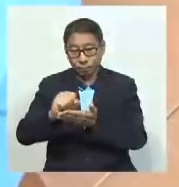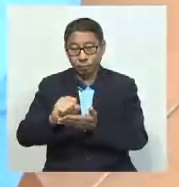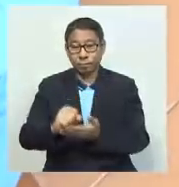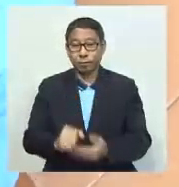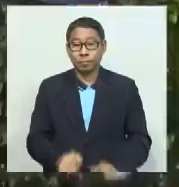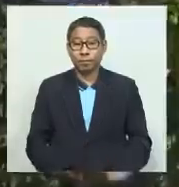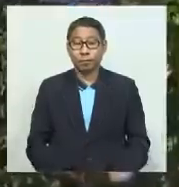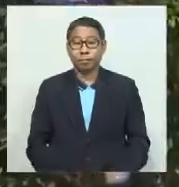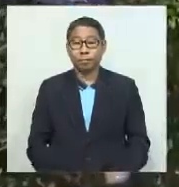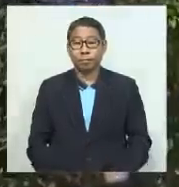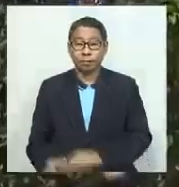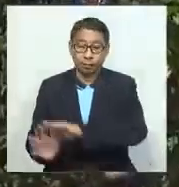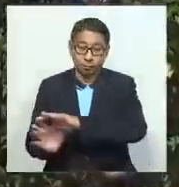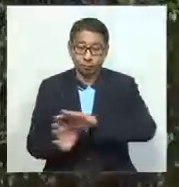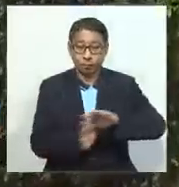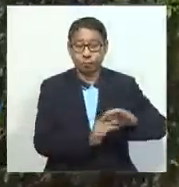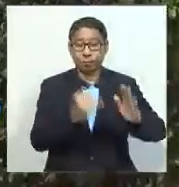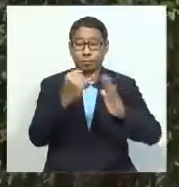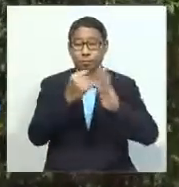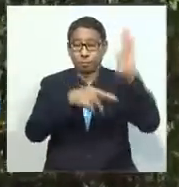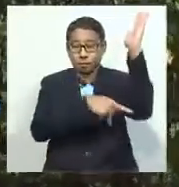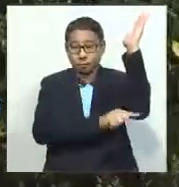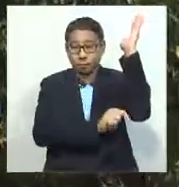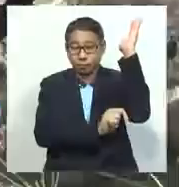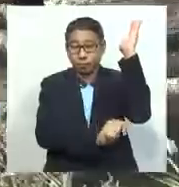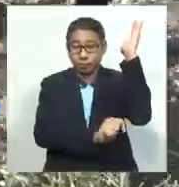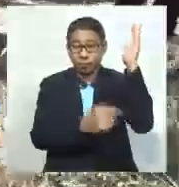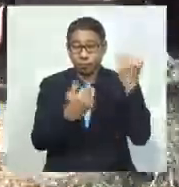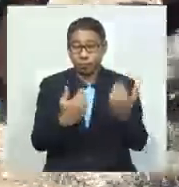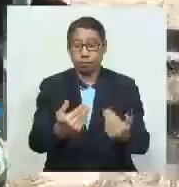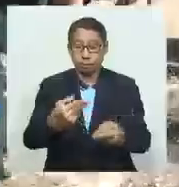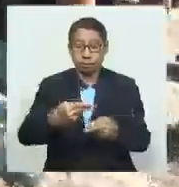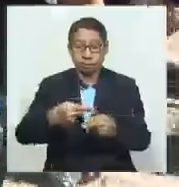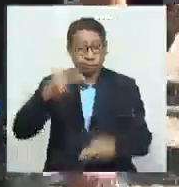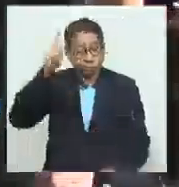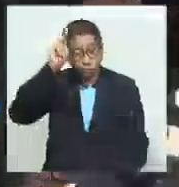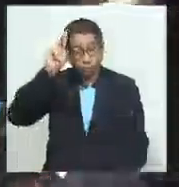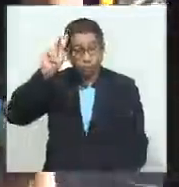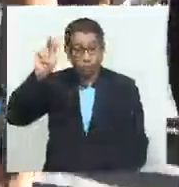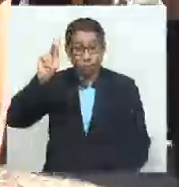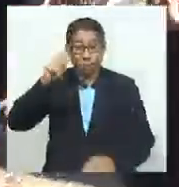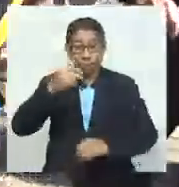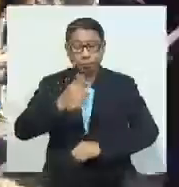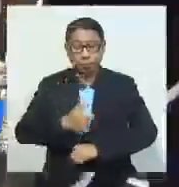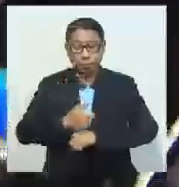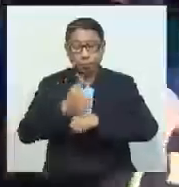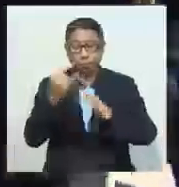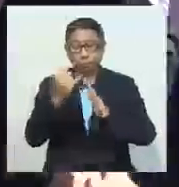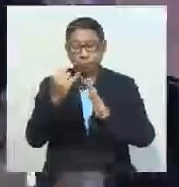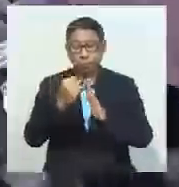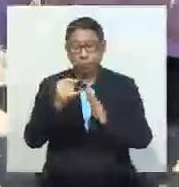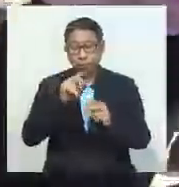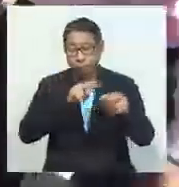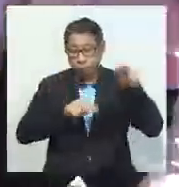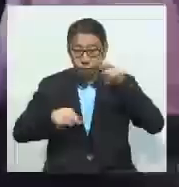ที่ไปปิดท้ายกันที่ที่จังหวัดปัตตานีนะครับนายไกรศรวิสิตวงศ์ผู้ว่าราชการจังหวัดก็ลงพื้นที่ติดตามการปรับ